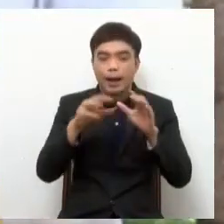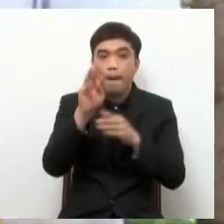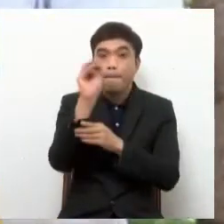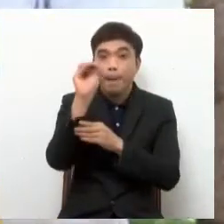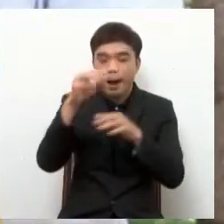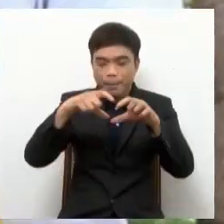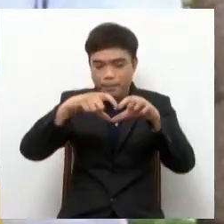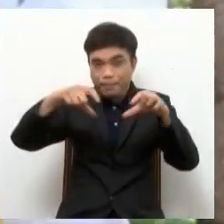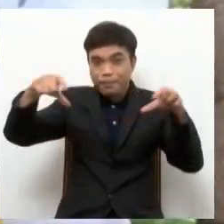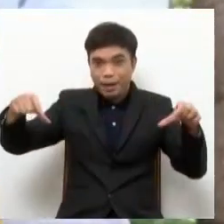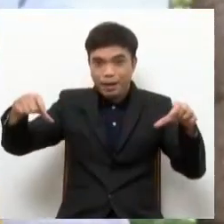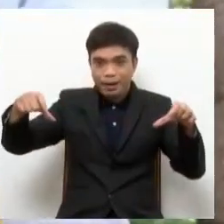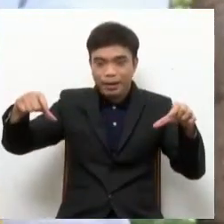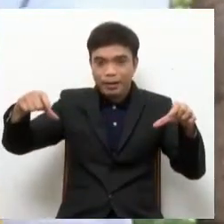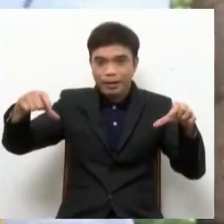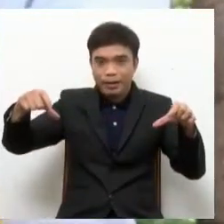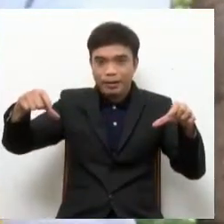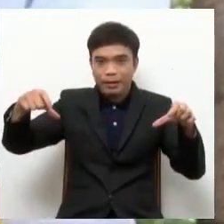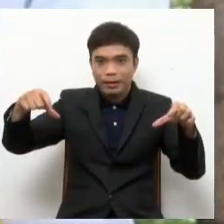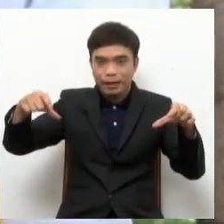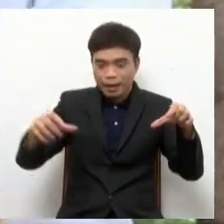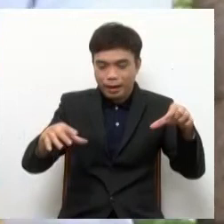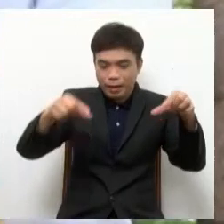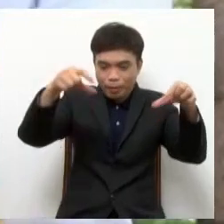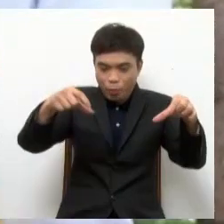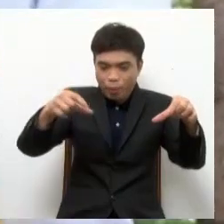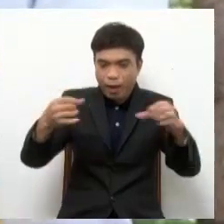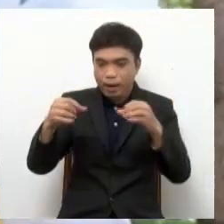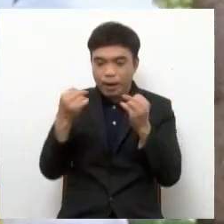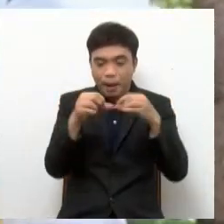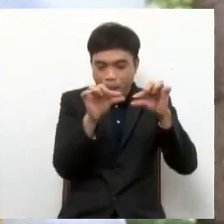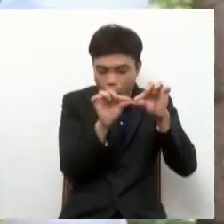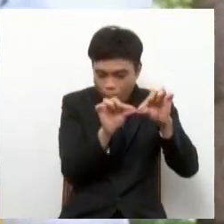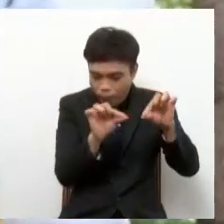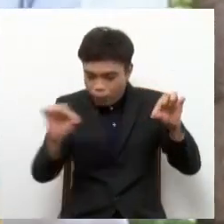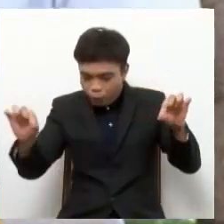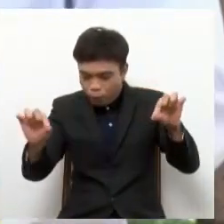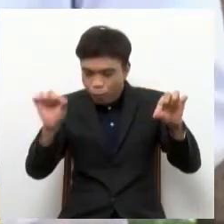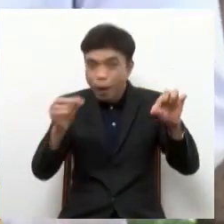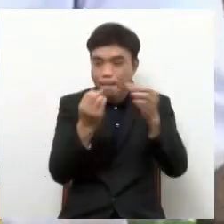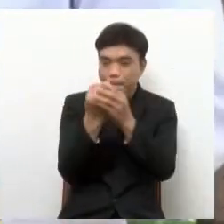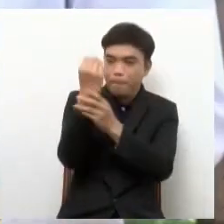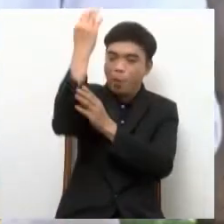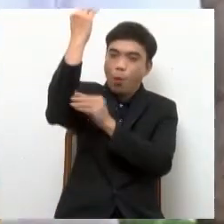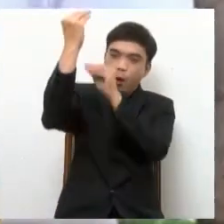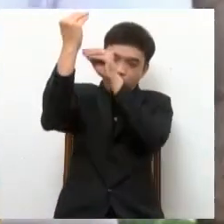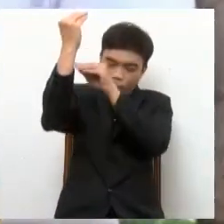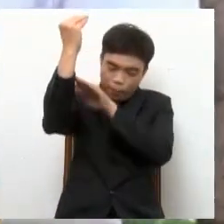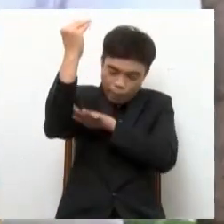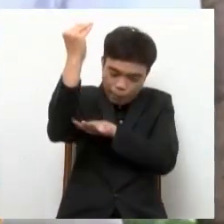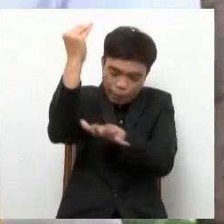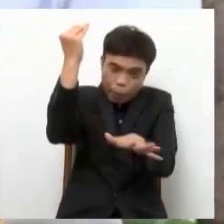ทีนี้ไปปักเพื่อจะวัดเงานะครับวัดเงาของไม้แบบกับเงาต้นไม้จริงนะครับโดยวิธีการ